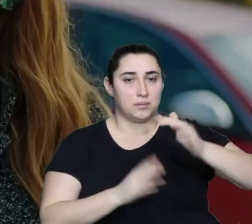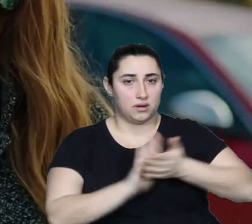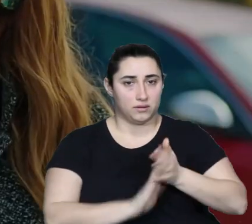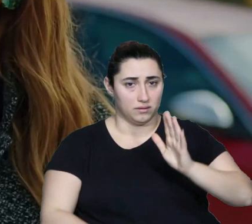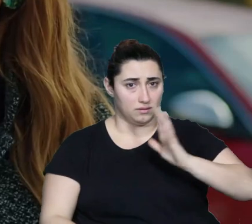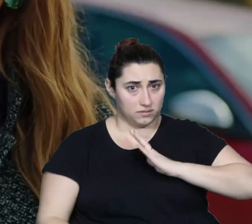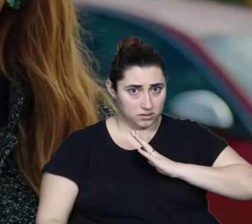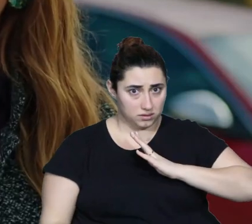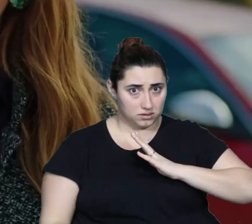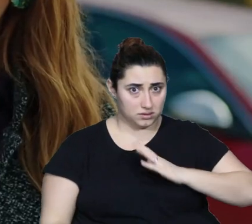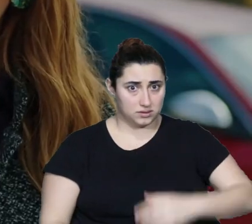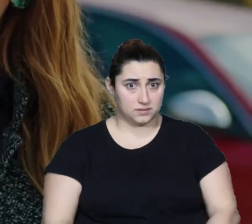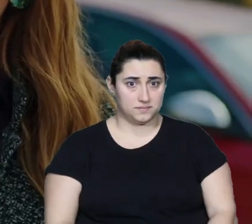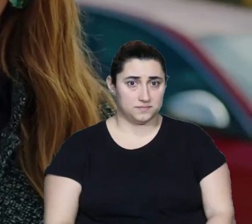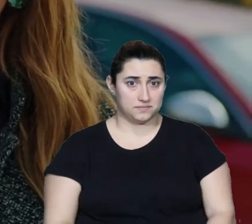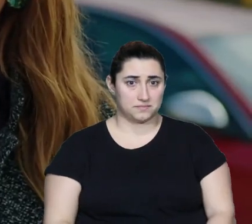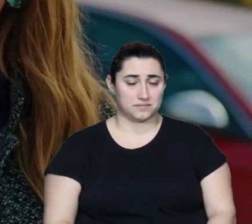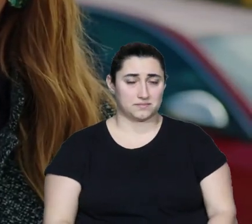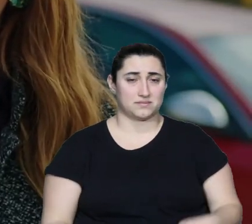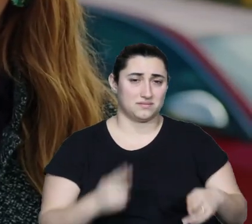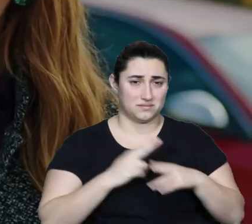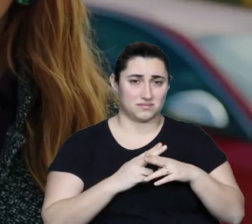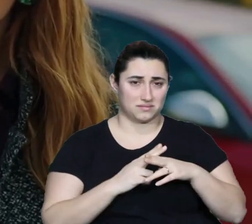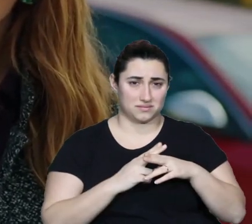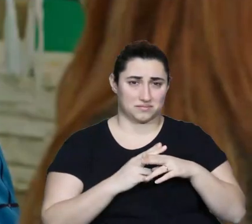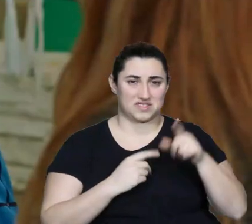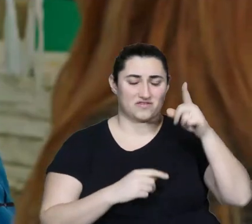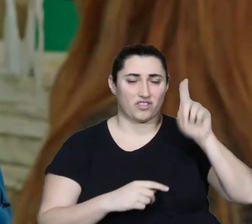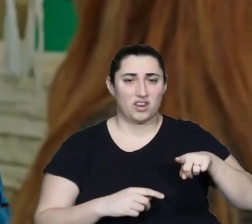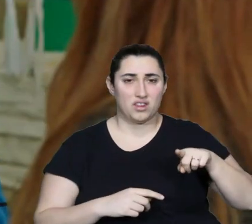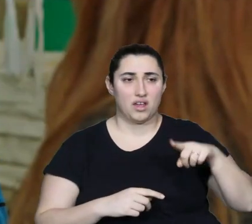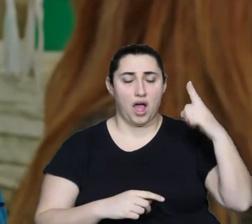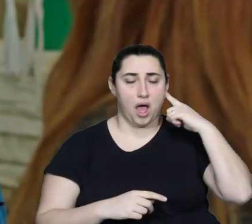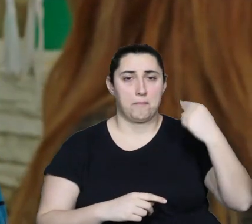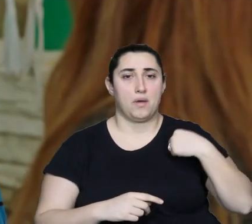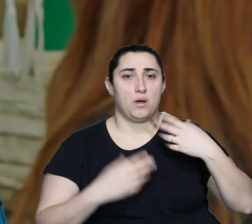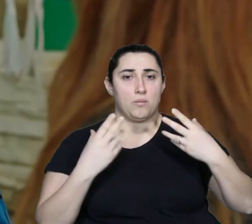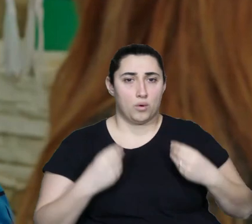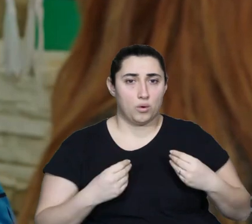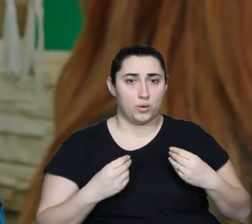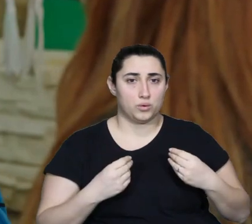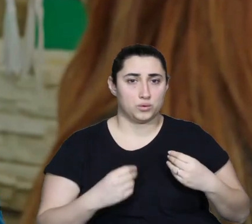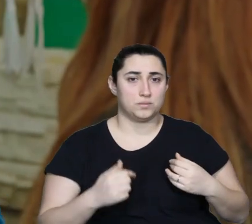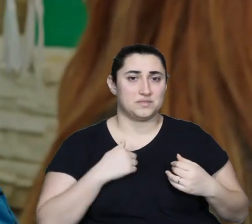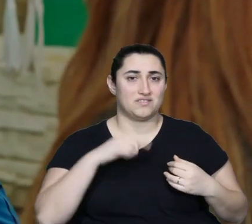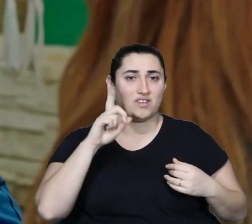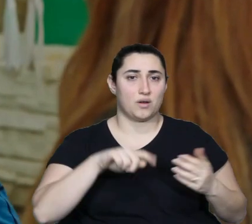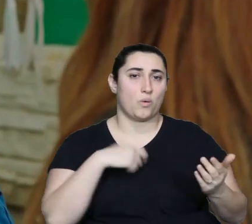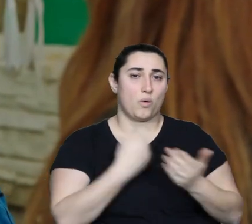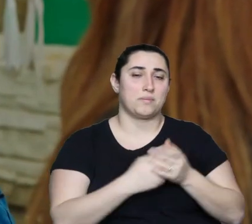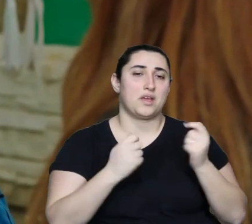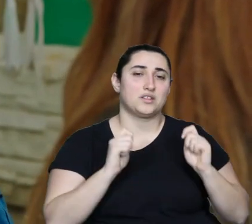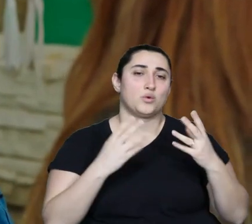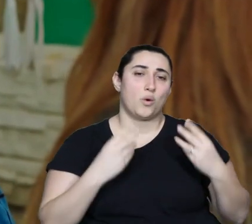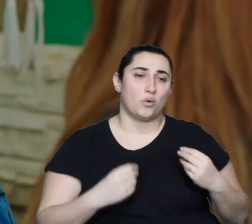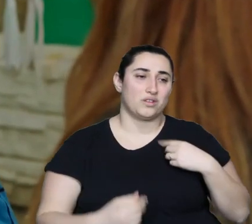vardı. Birden aniden ağır bir vergi haberi aldık. Biz vergiyi ödemek zorunda